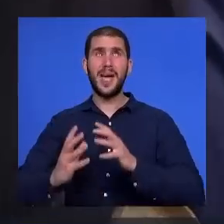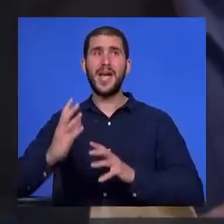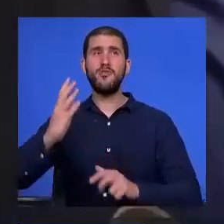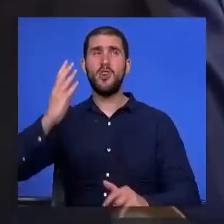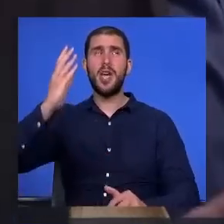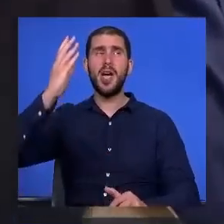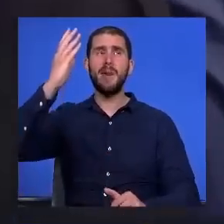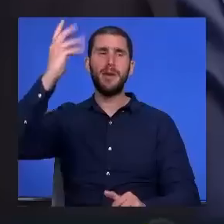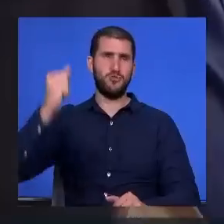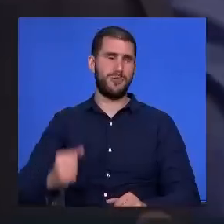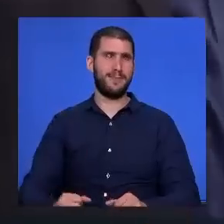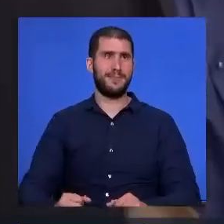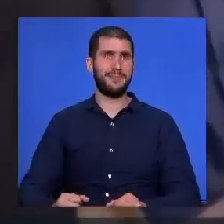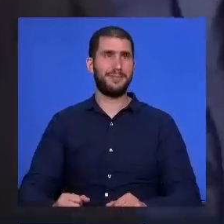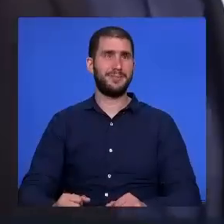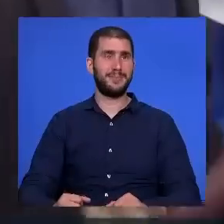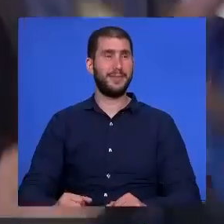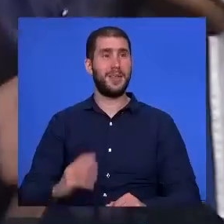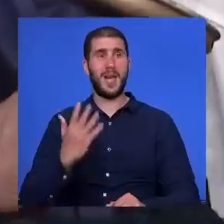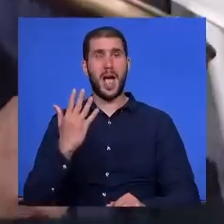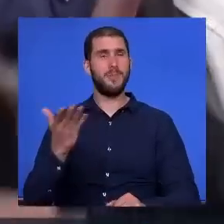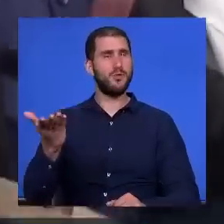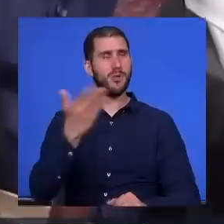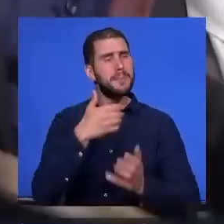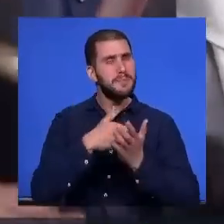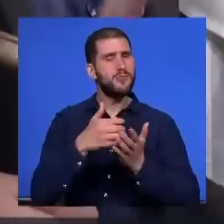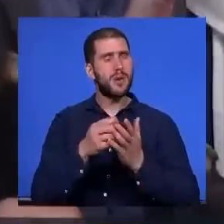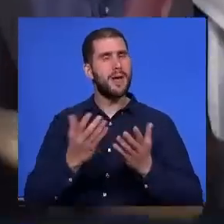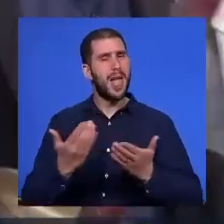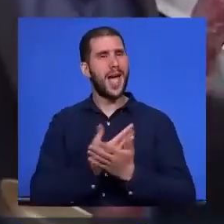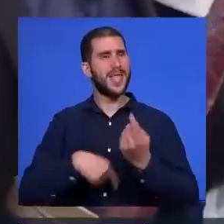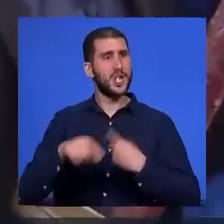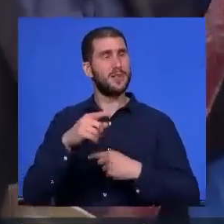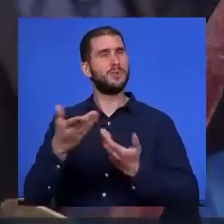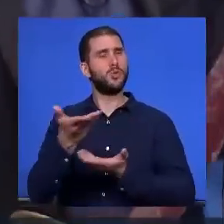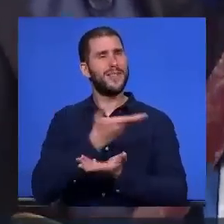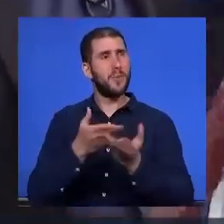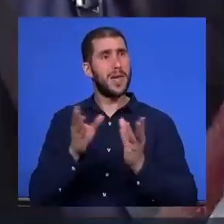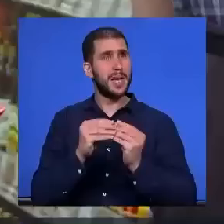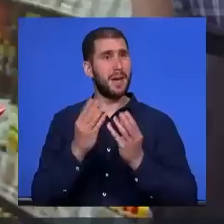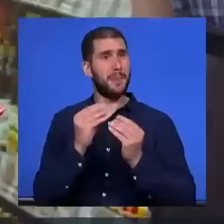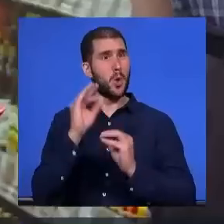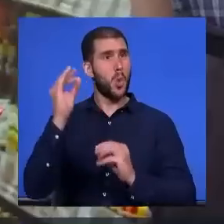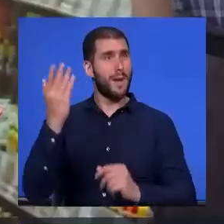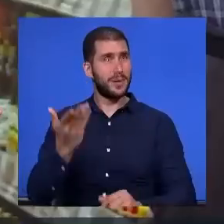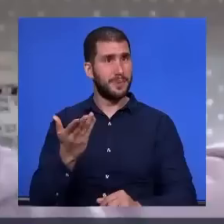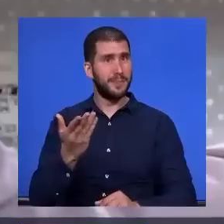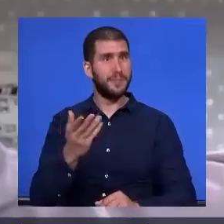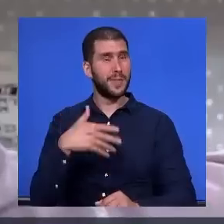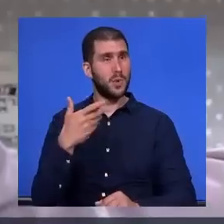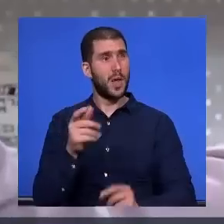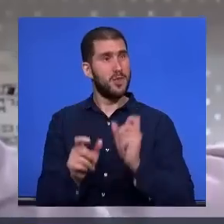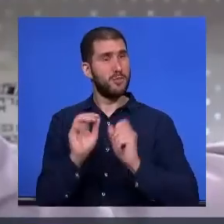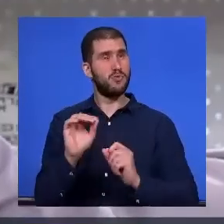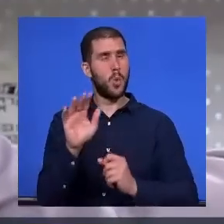קרן שמש. חמשת המופלאים ממשיכים לחדש לנו ומשתפים פעולה עם לא מעט כוכבים. יהיו החבר'ה